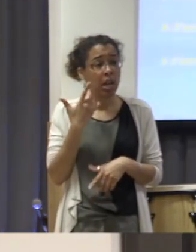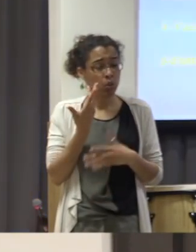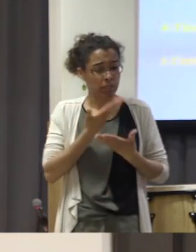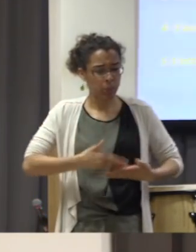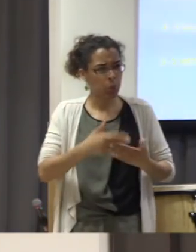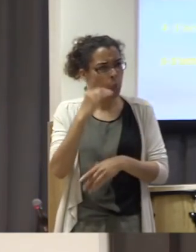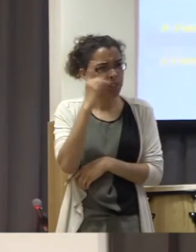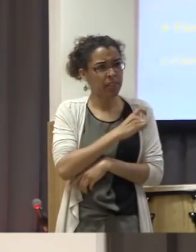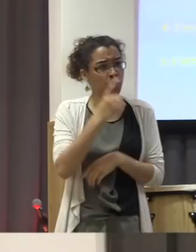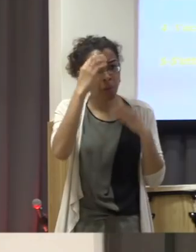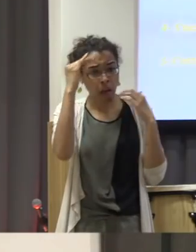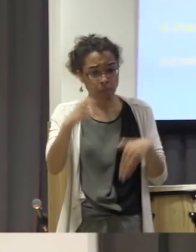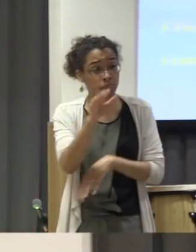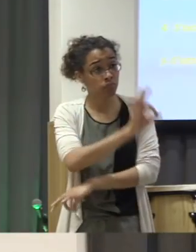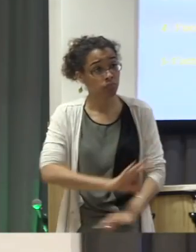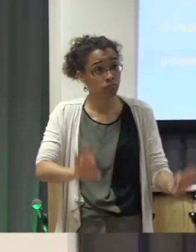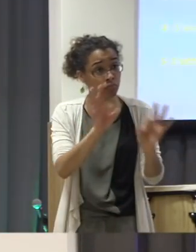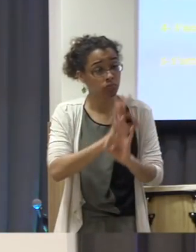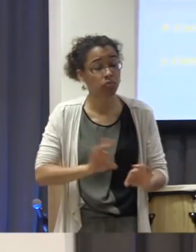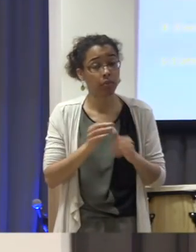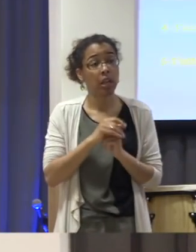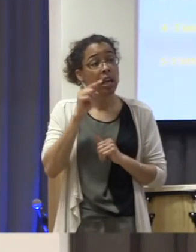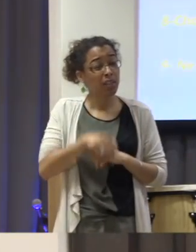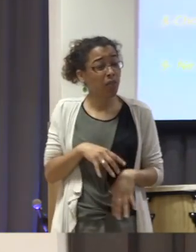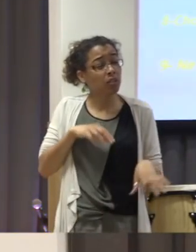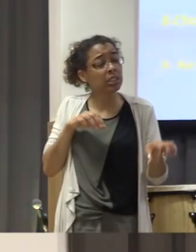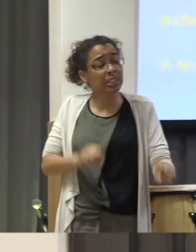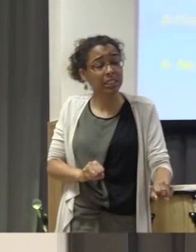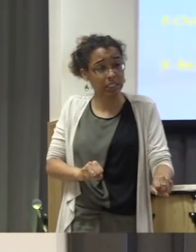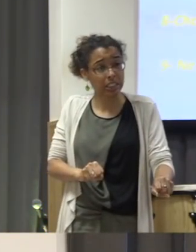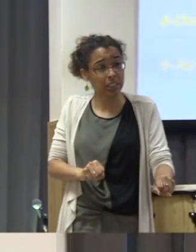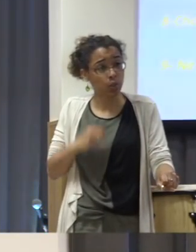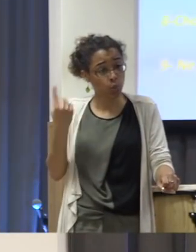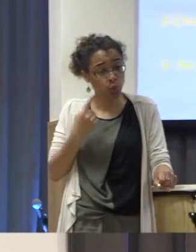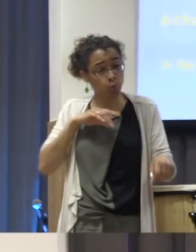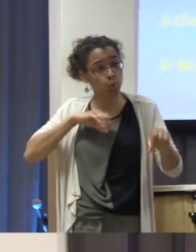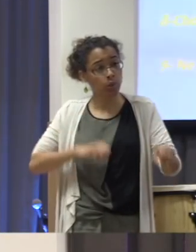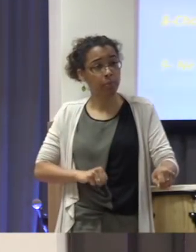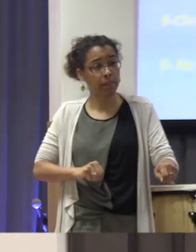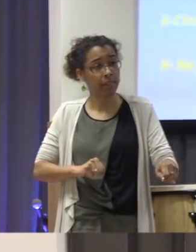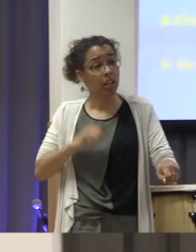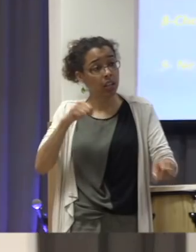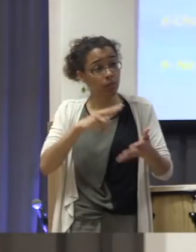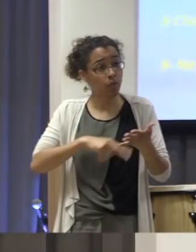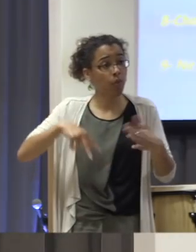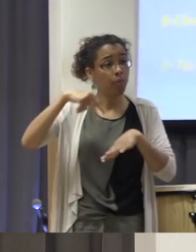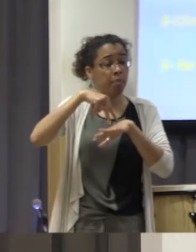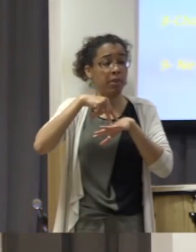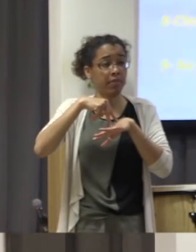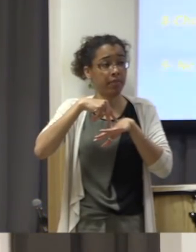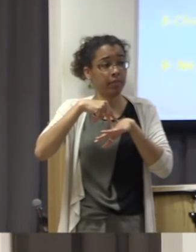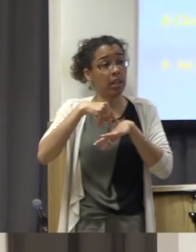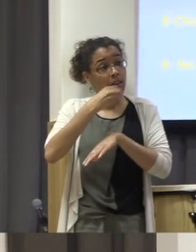mais non dans le désespoir. Il faut t'accrocher à tout moment. Il faut se relever. Il faut choisir des